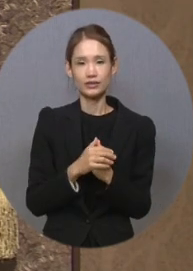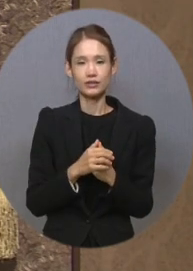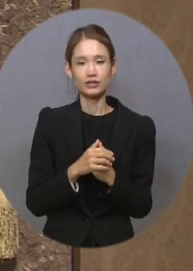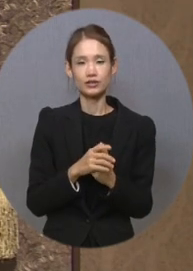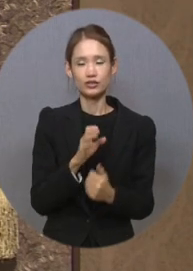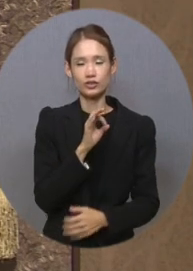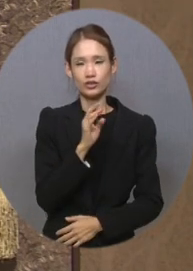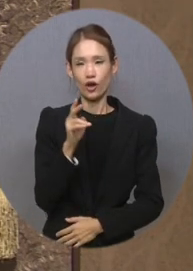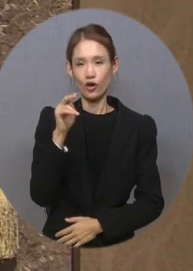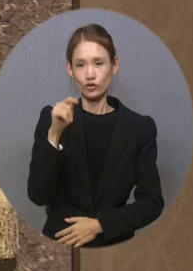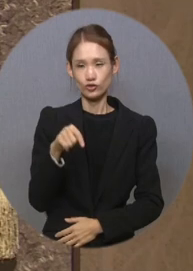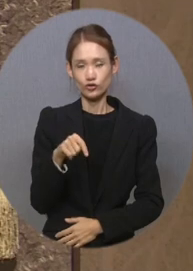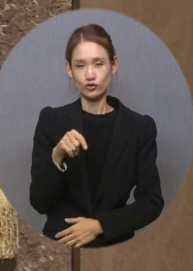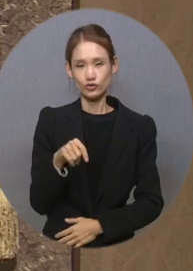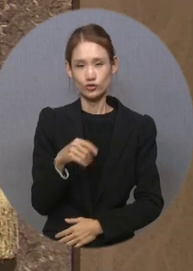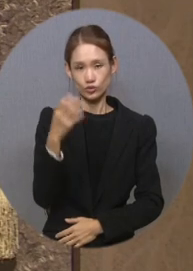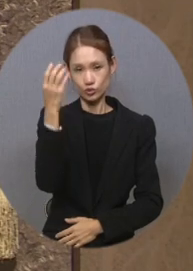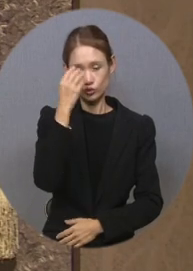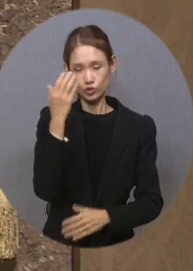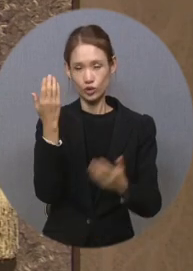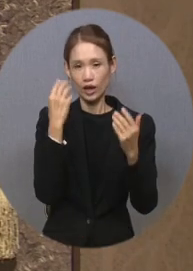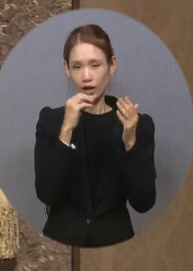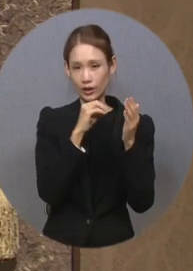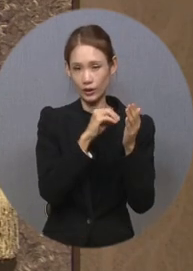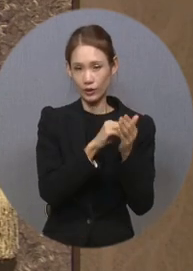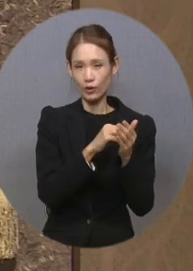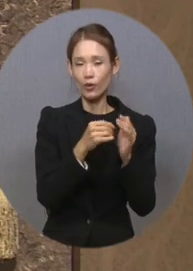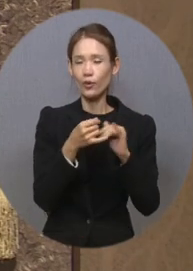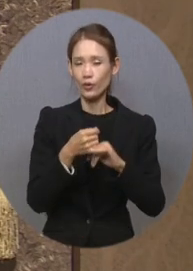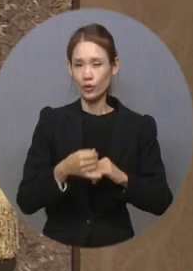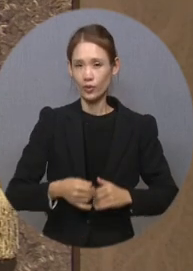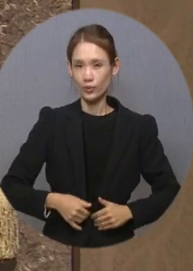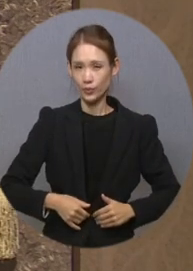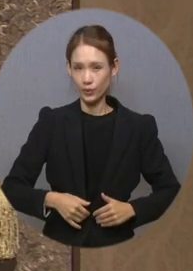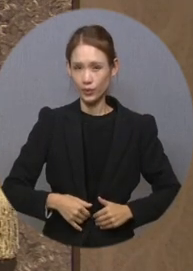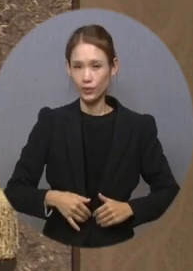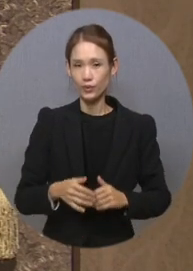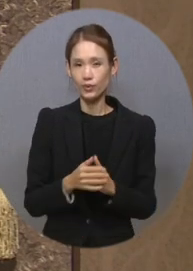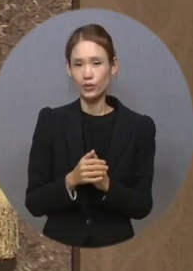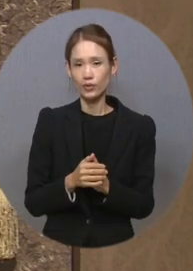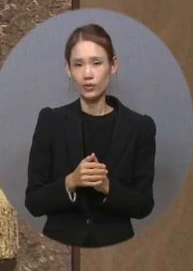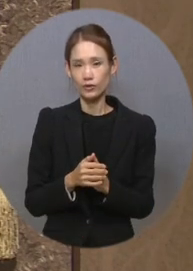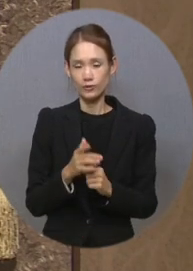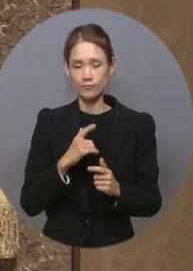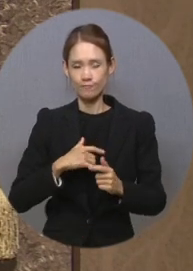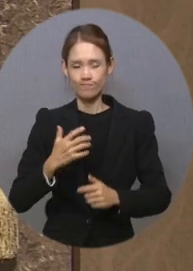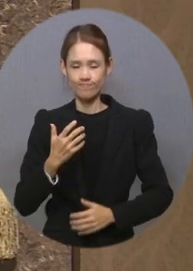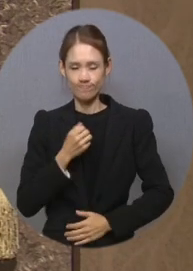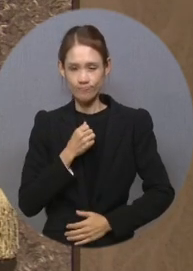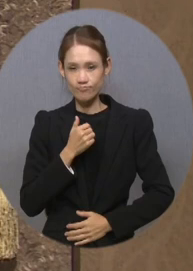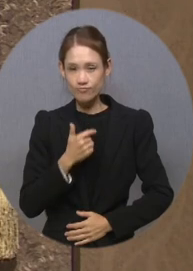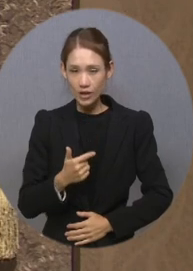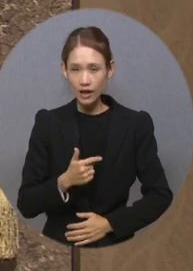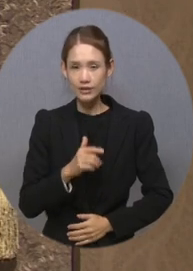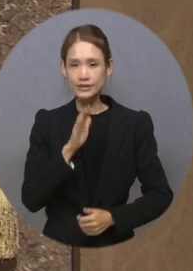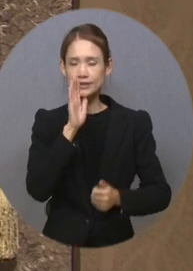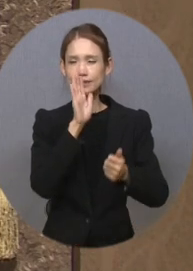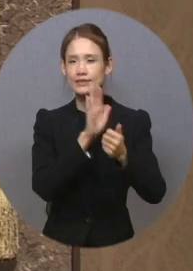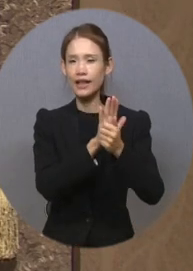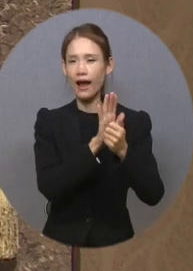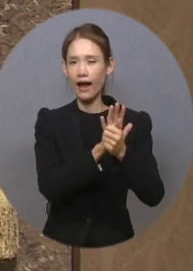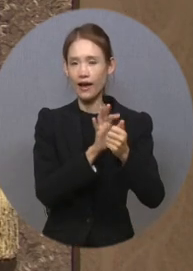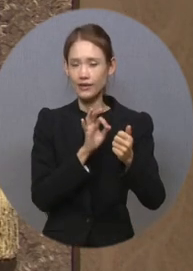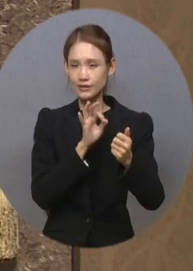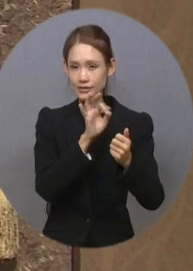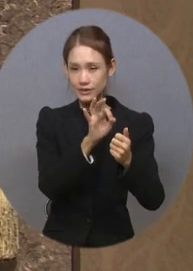우리 여수에서 고등학교 진학을 한다든지 이런 게 필요하거든요. 네. 근데 아주 제가 아주 파격적으로 장학금을 우리 관내